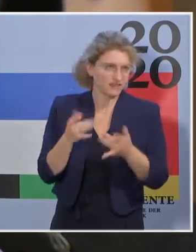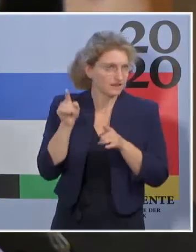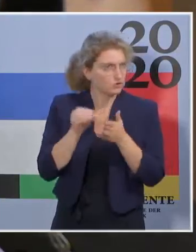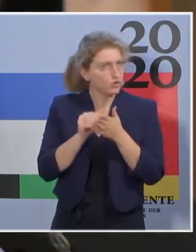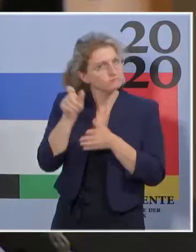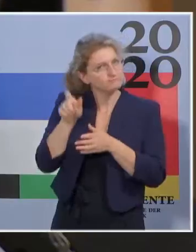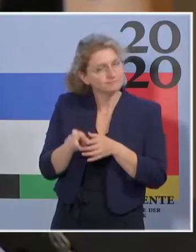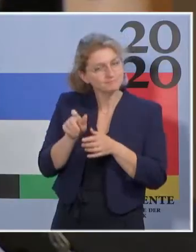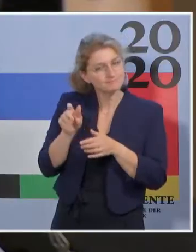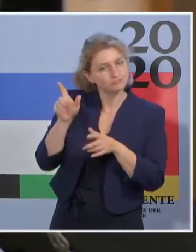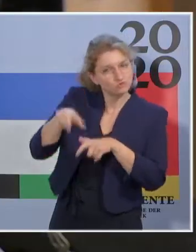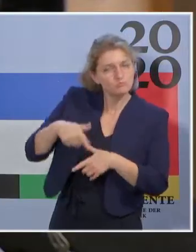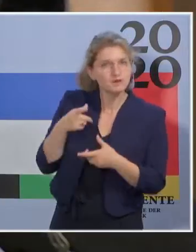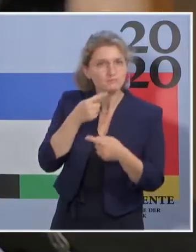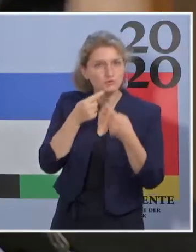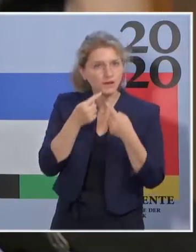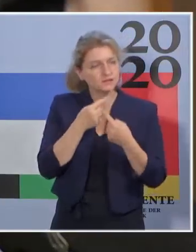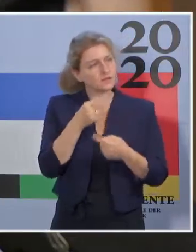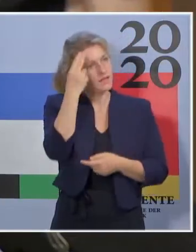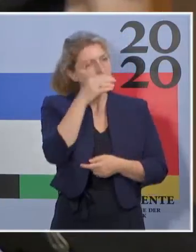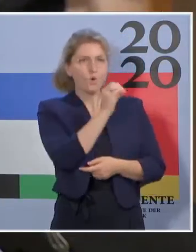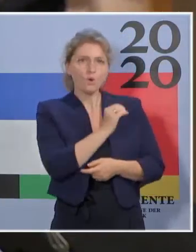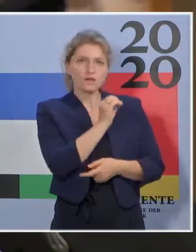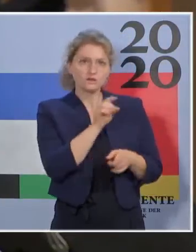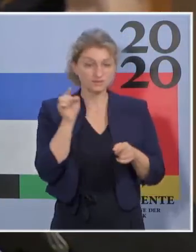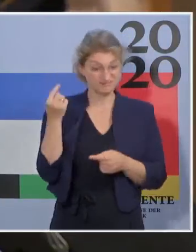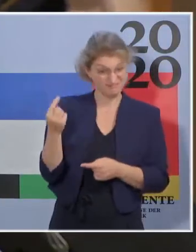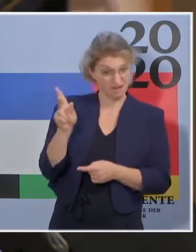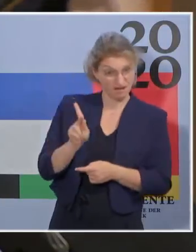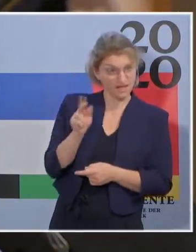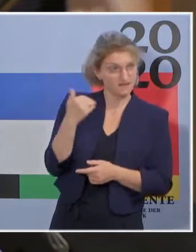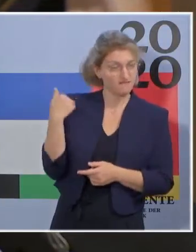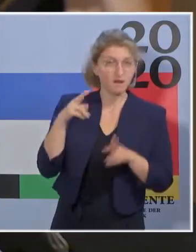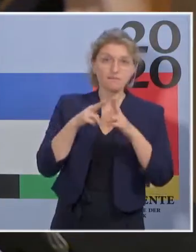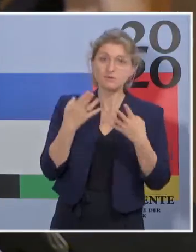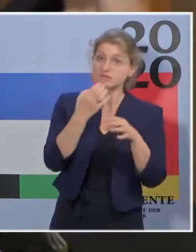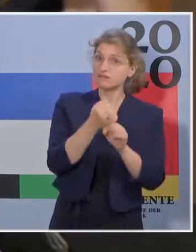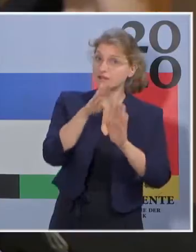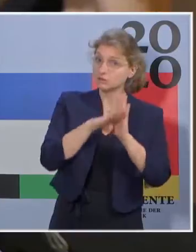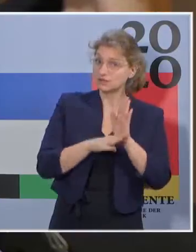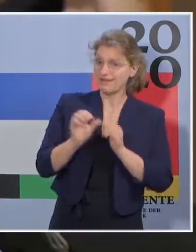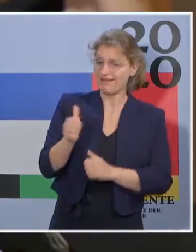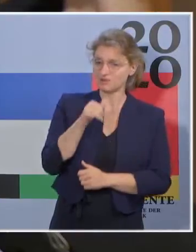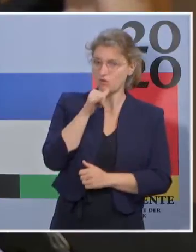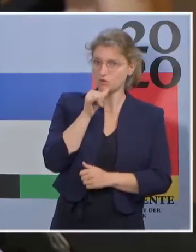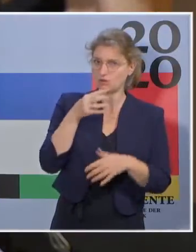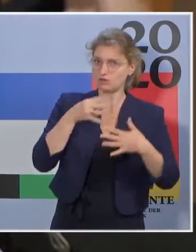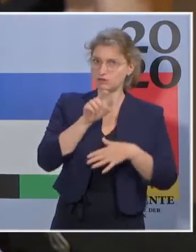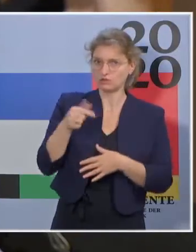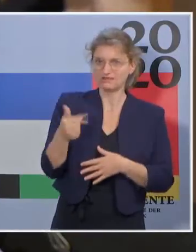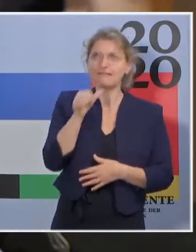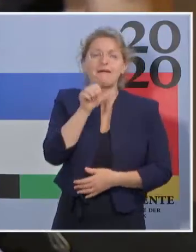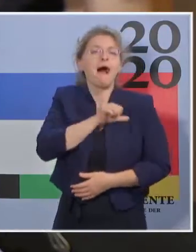Professor Olichowski, er hat das Bundesverfassungsgesetz vom 1. Oktober 1920 zwar nicht allein